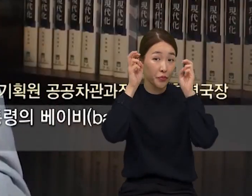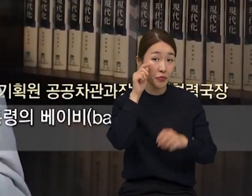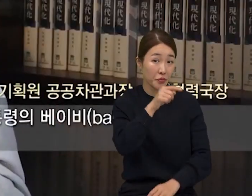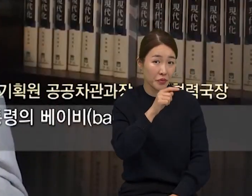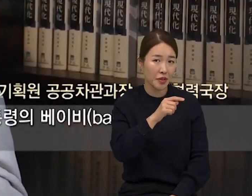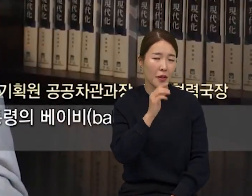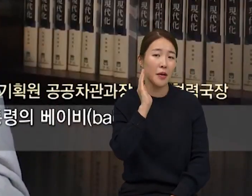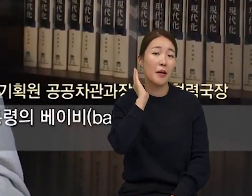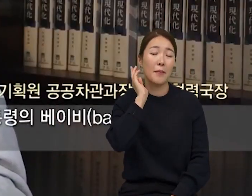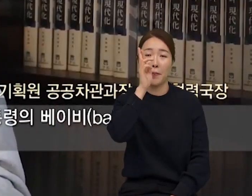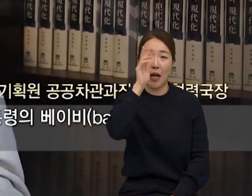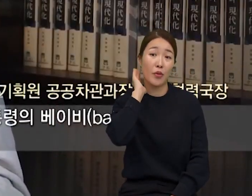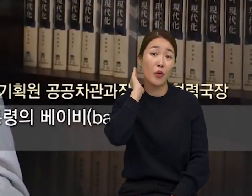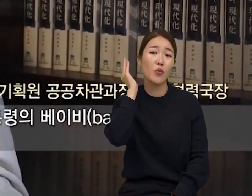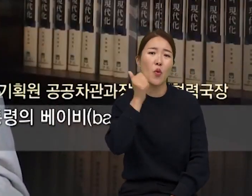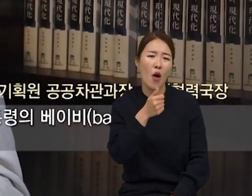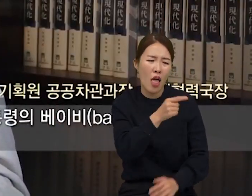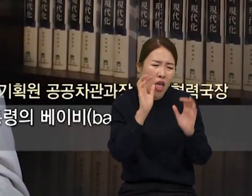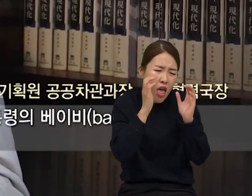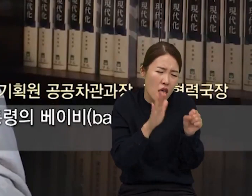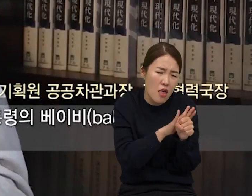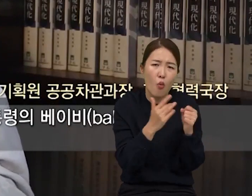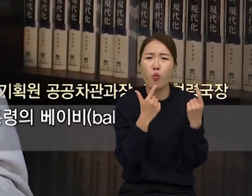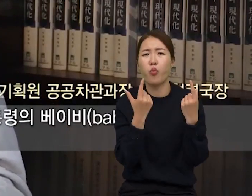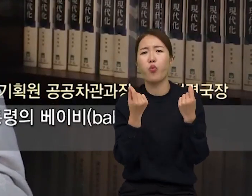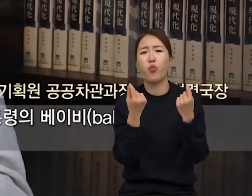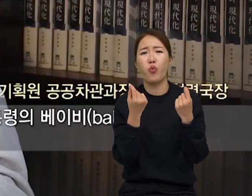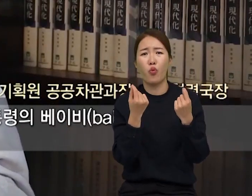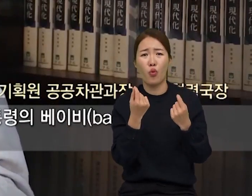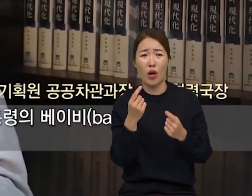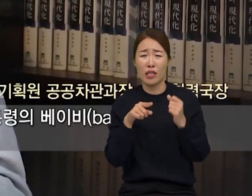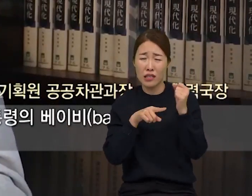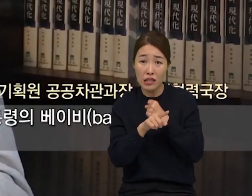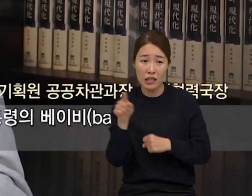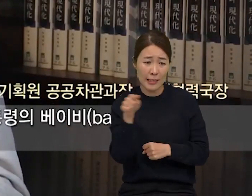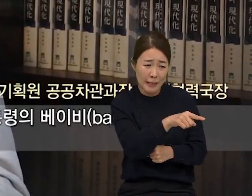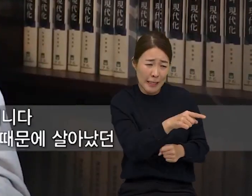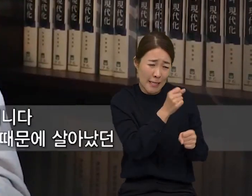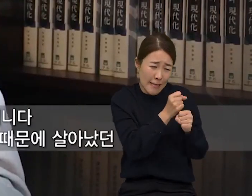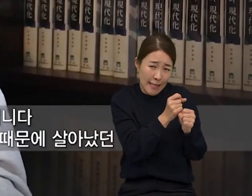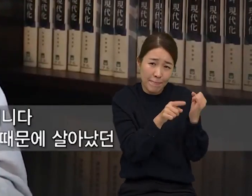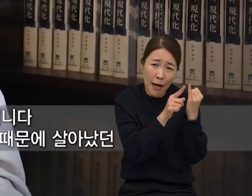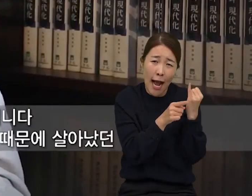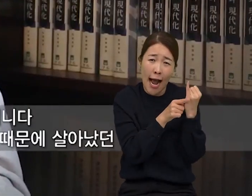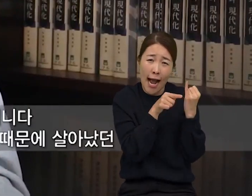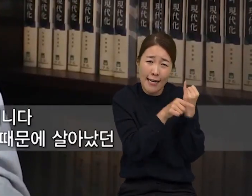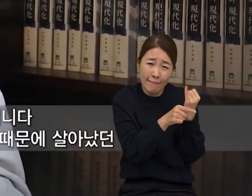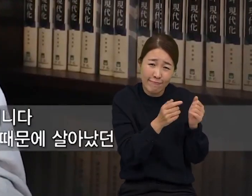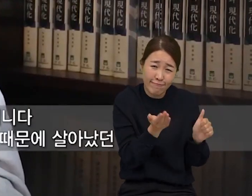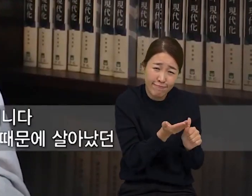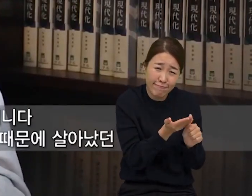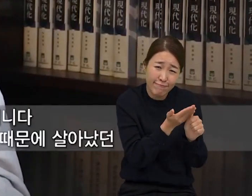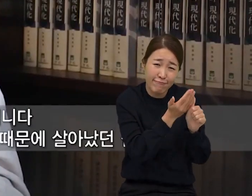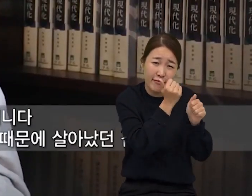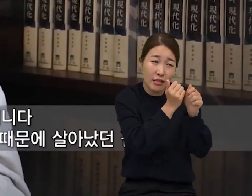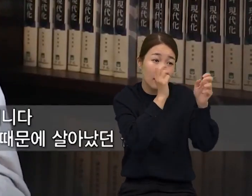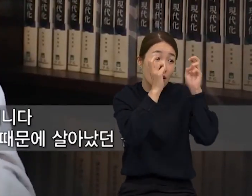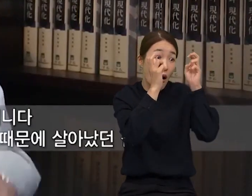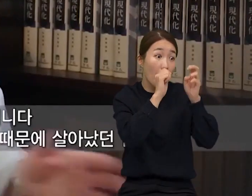종합제철은요, 박 대통령이 말하면 베비입니다. 그분이 말하면 잉태를 했고, 그분이 키웠고, 그분이 맺는 겁니다.